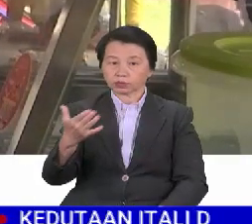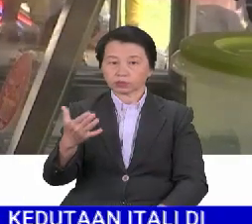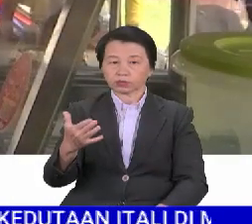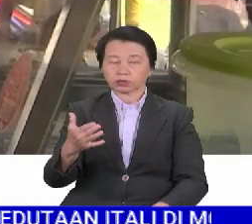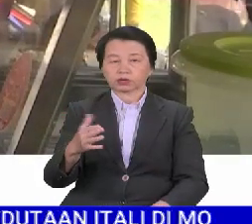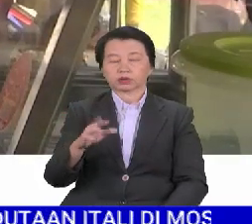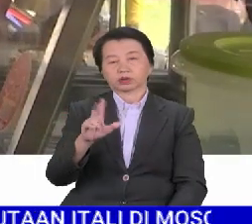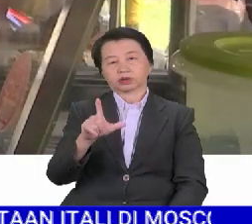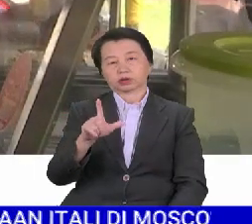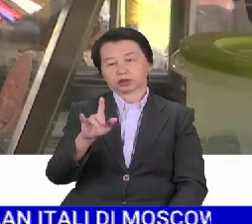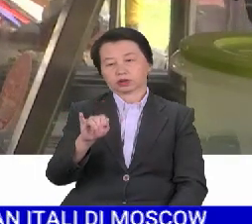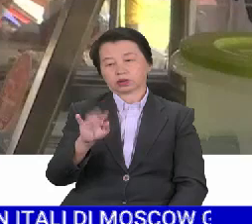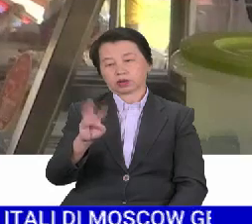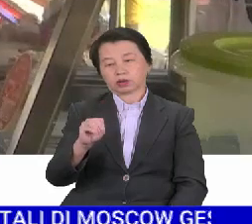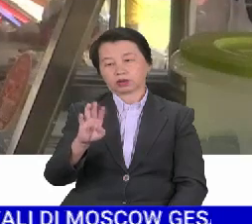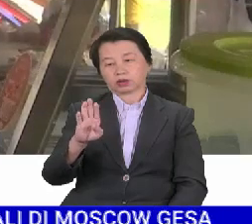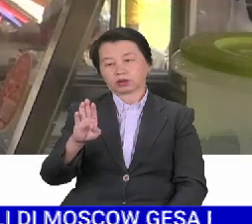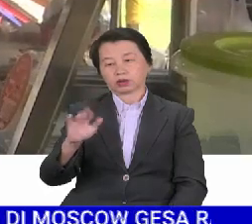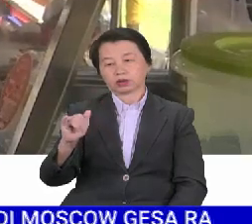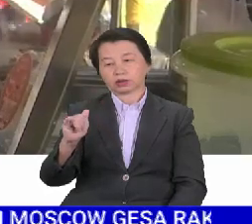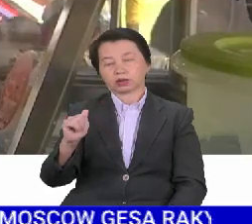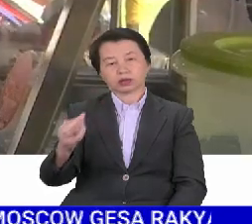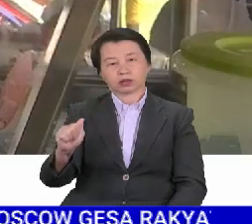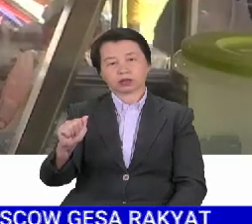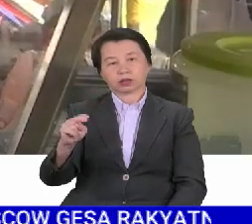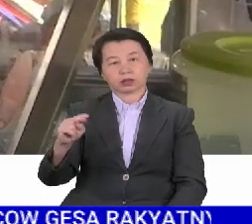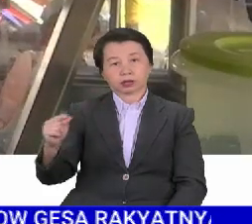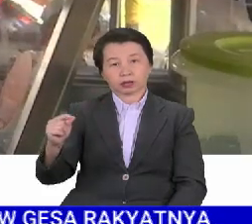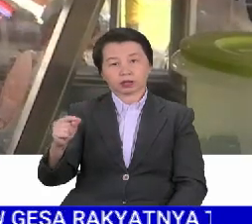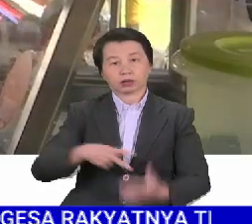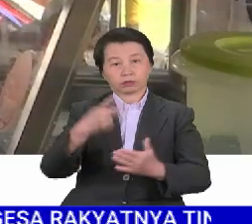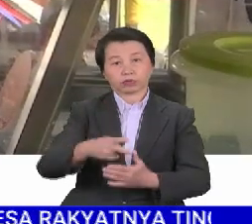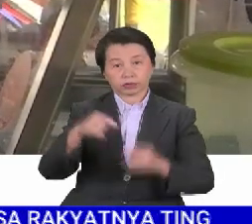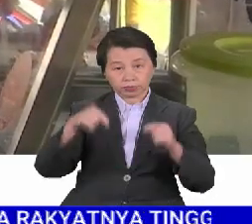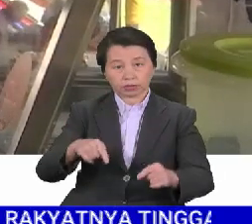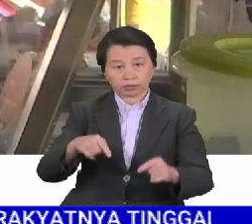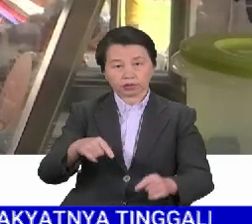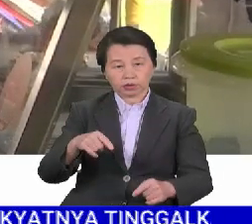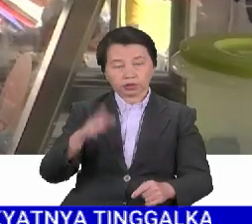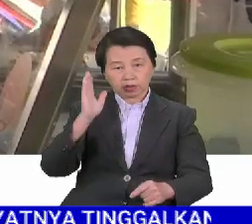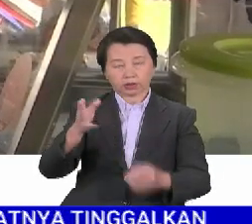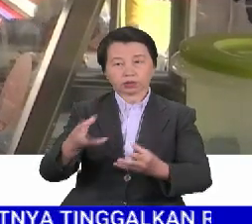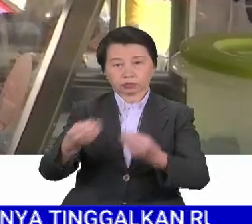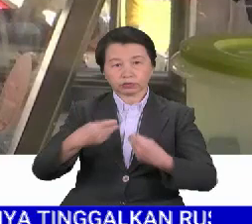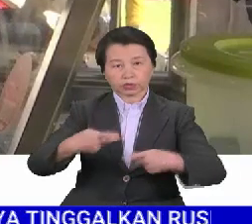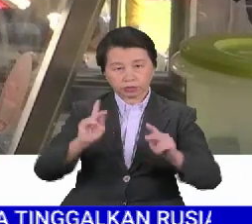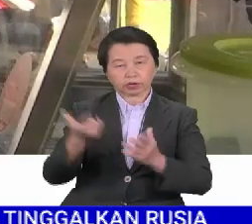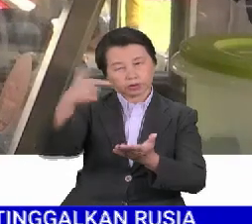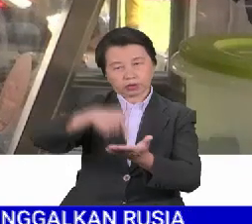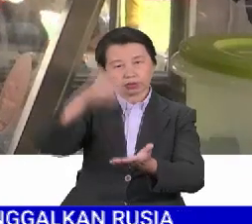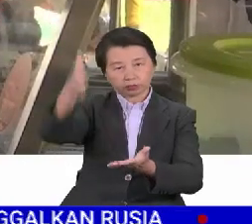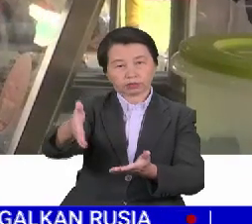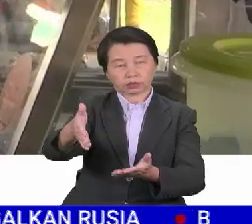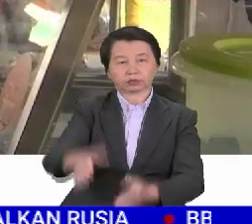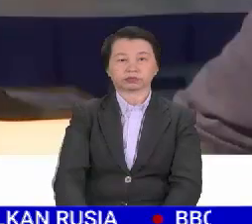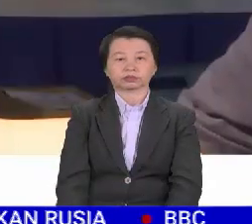di Limbang dalam program ini. Kami harap akan diberi peluang lagi lah untuk di